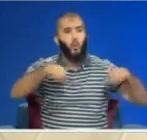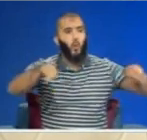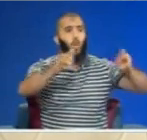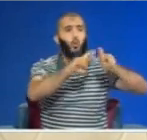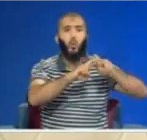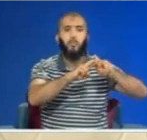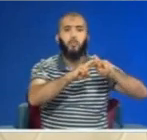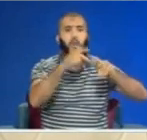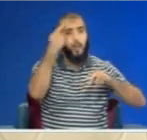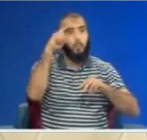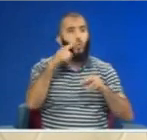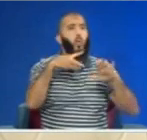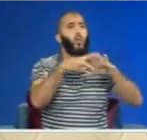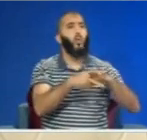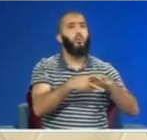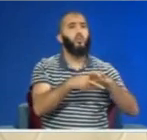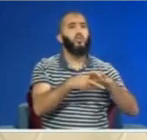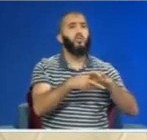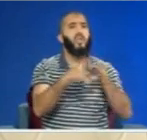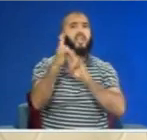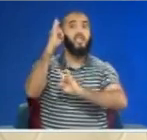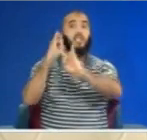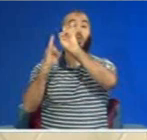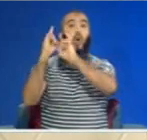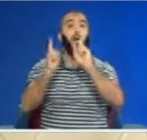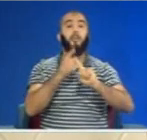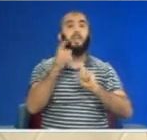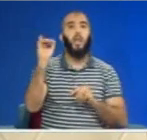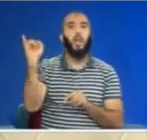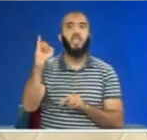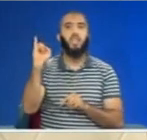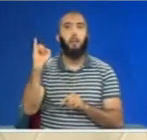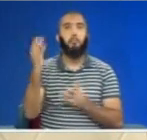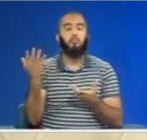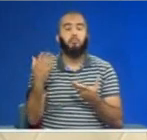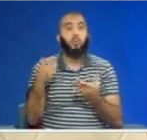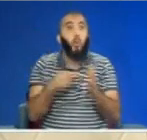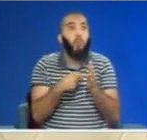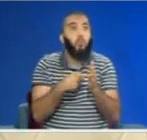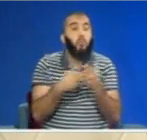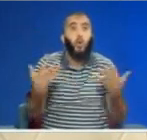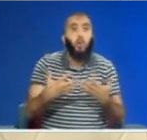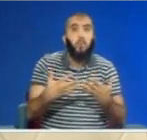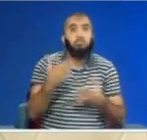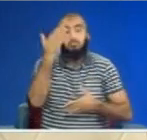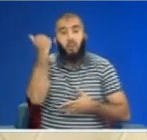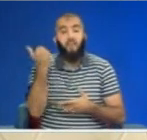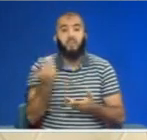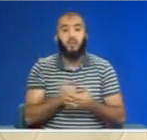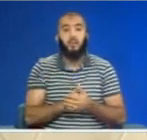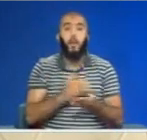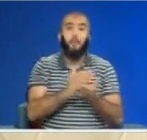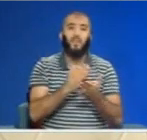كيفية بداية التاريخ، لماذا الآن نؤرخ بالأحداث؟ يعني المسلمون كانوا يؤرخون في بداية